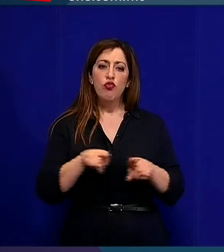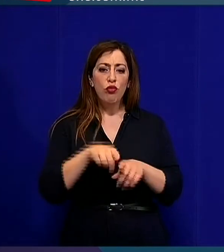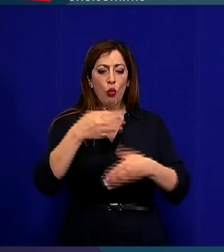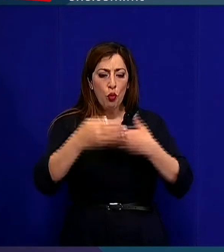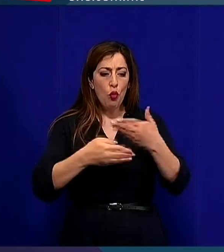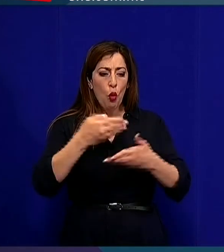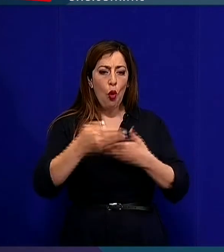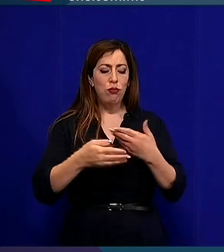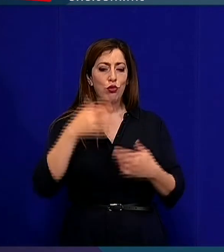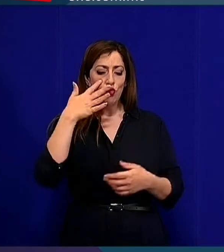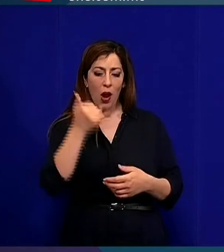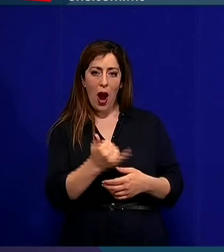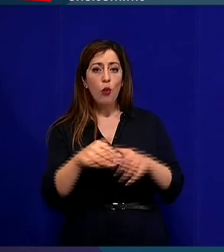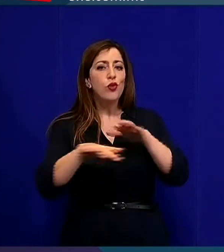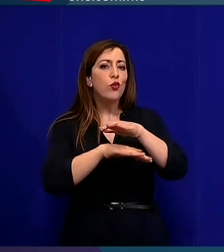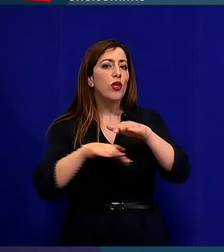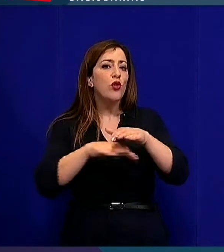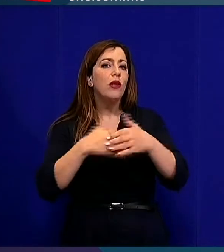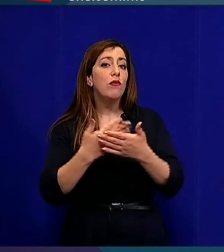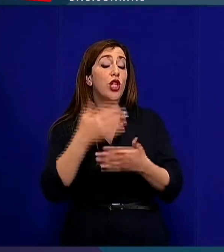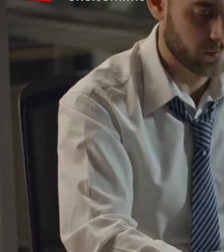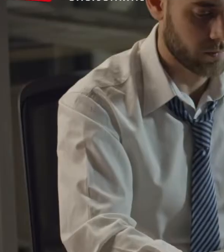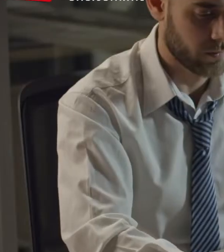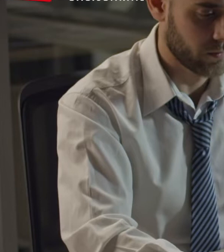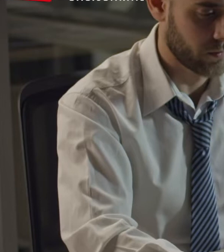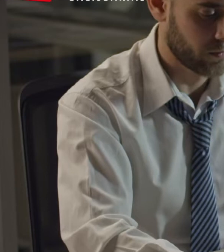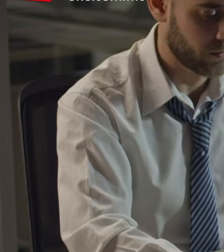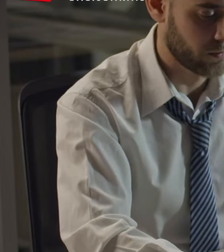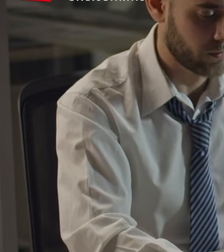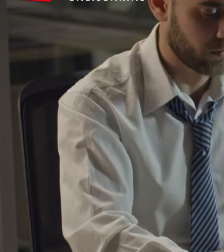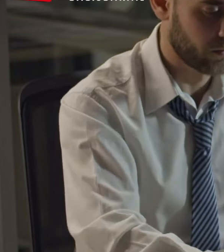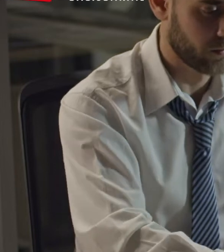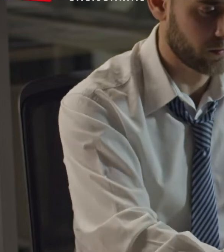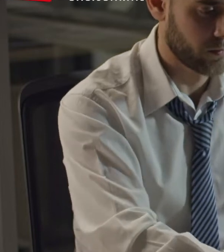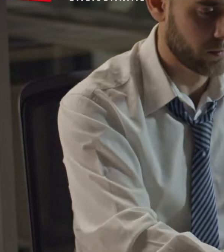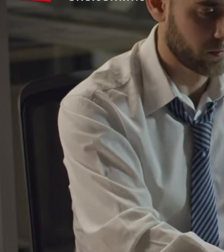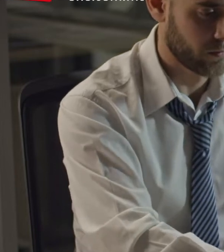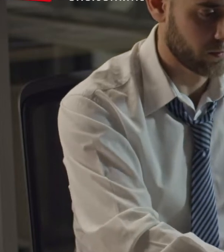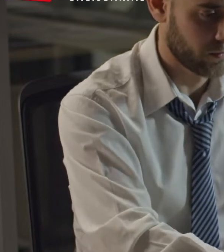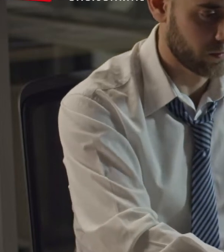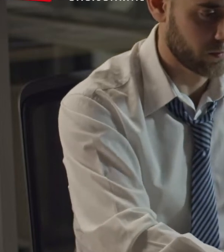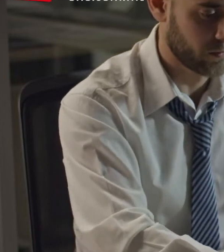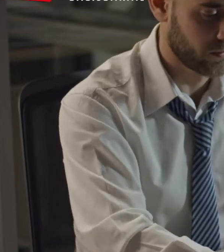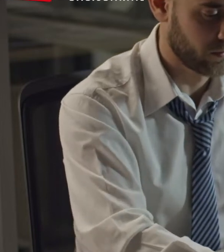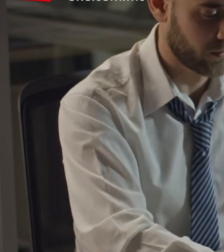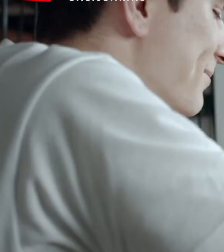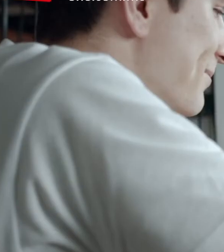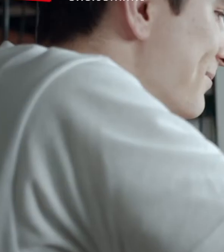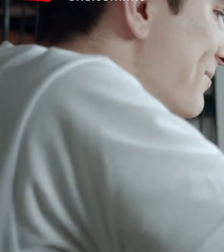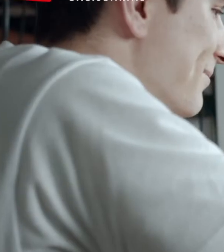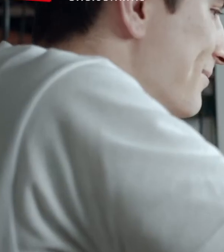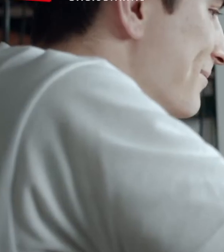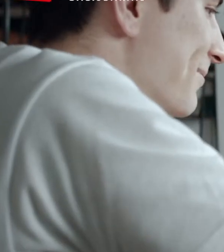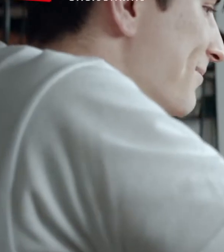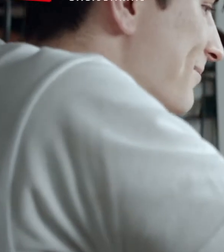u għankan saqsu għaldin għal li jekk ke konem naqbdu għak minu kul. Fi dawl il-li flaħajsijad kienem zewċ kazijit ġodda ta perjissuni li kienu